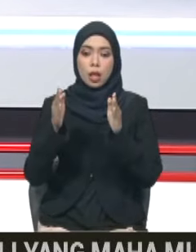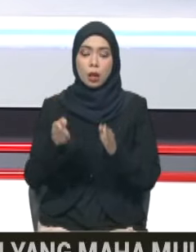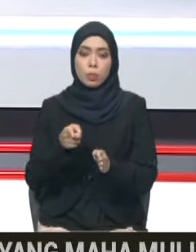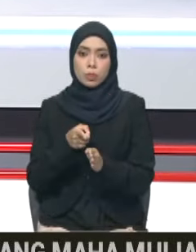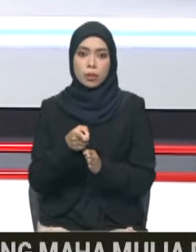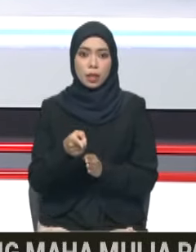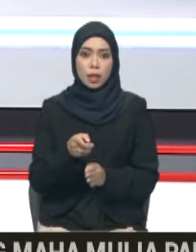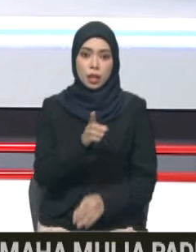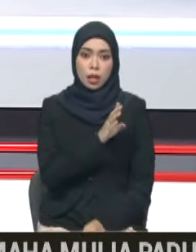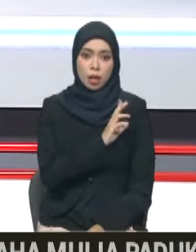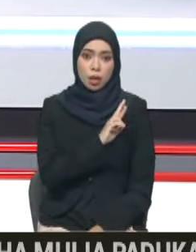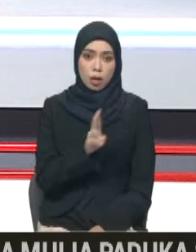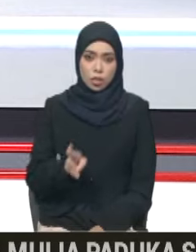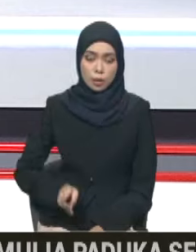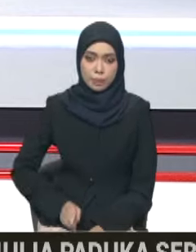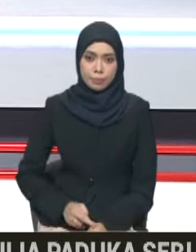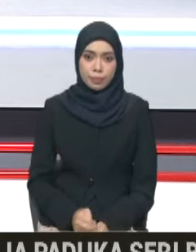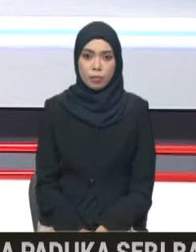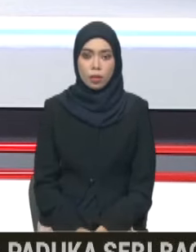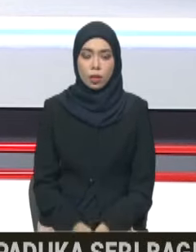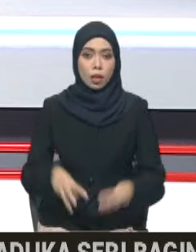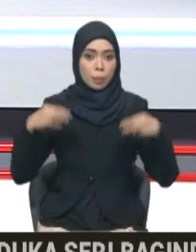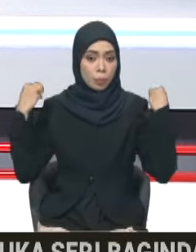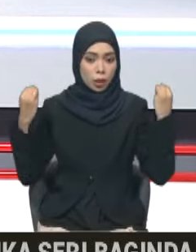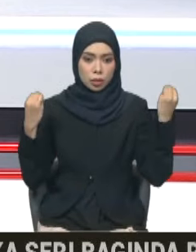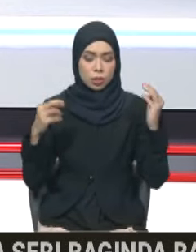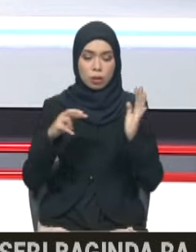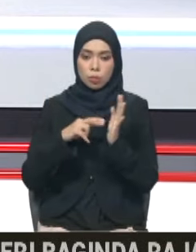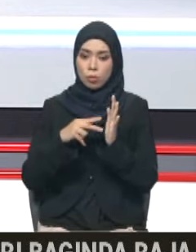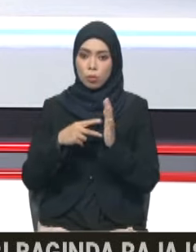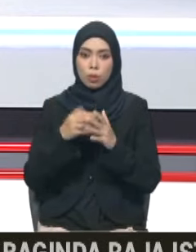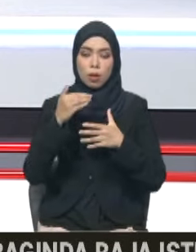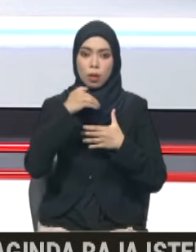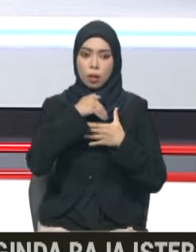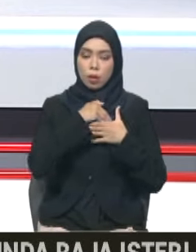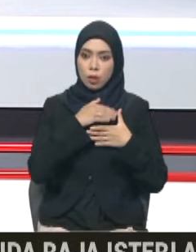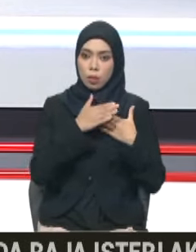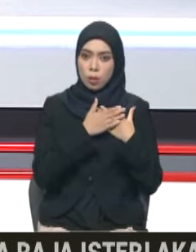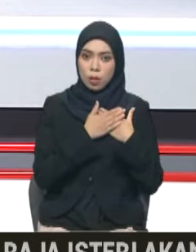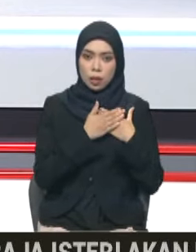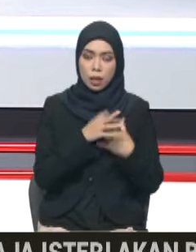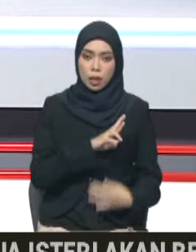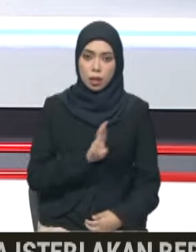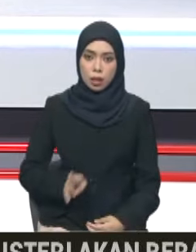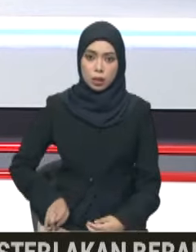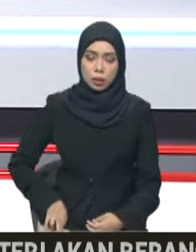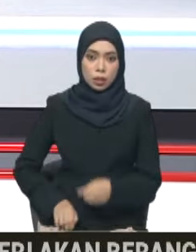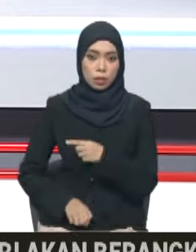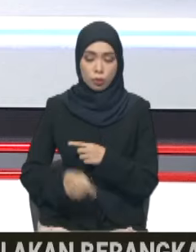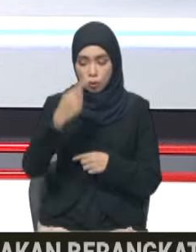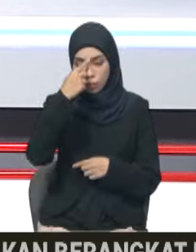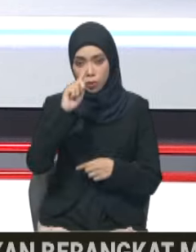beraja. Berucap pada Majlis Memaknai Keberajaan sempena sambutan ulang tahun Hari Keputeraan Kebawah Duli Yang Maha